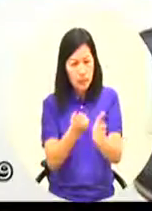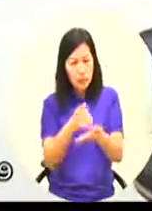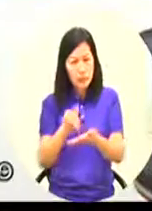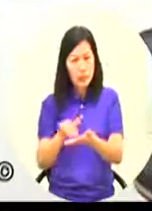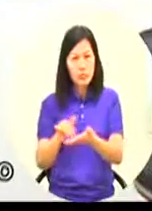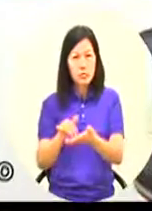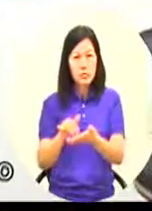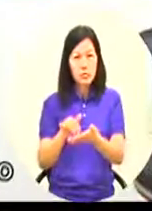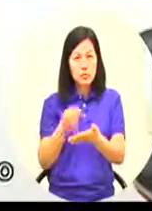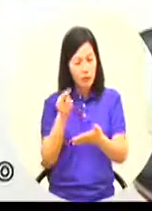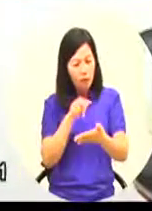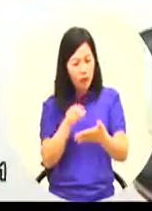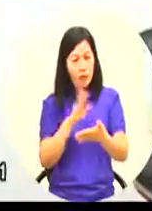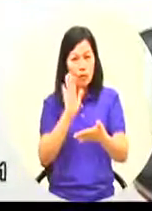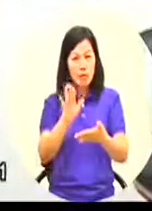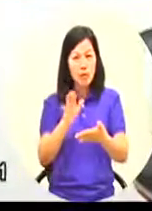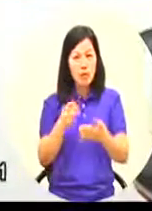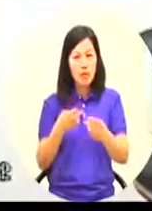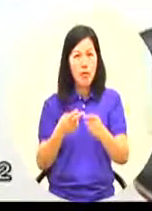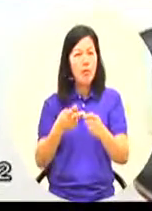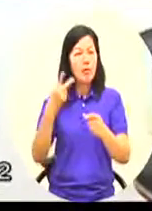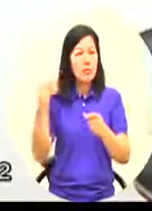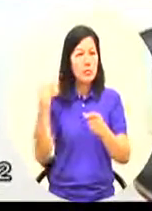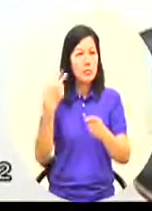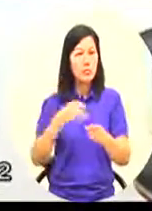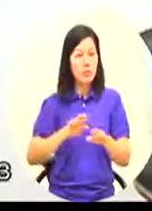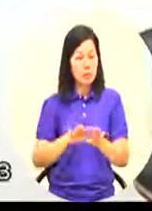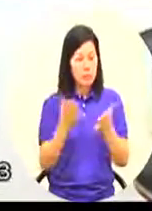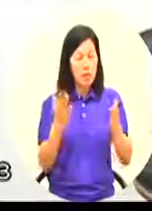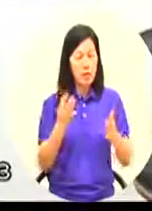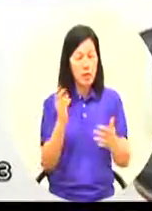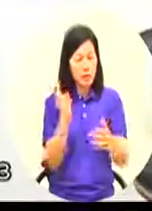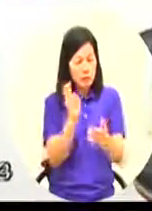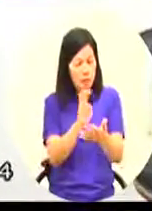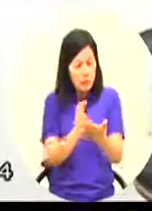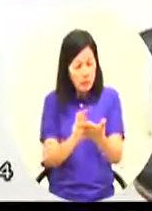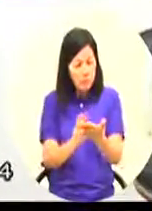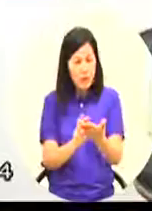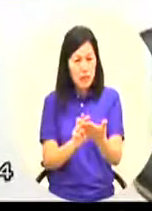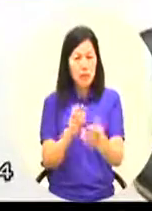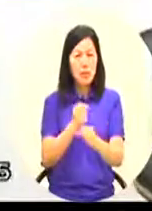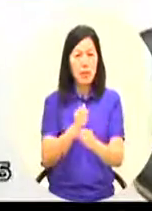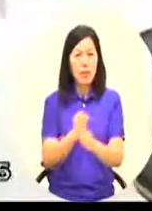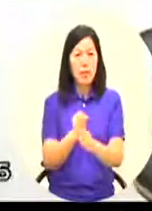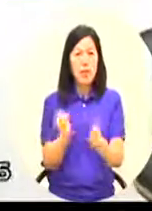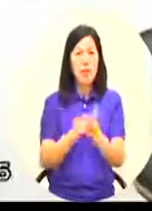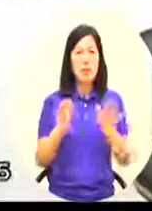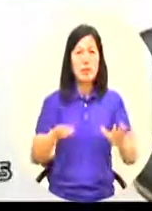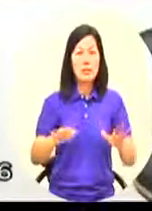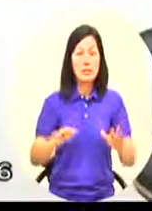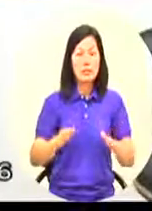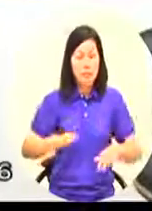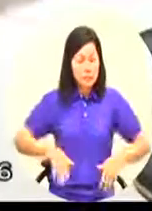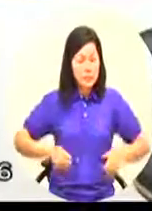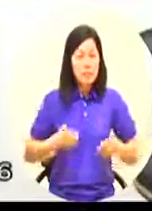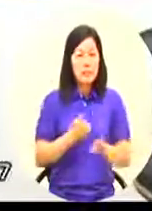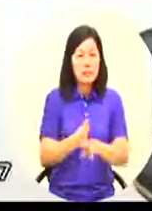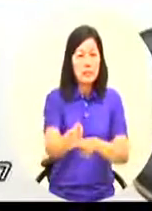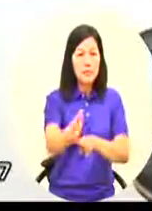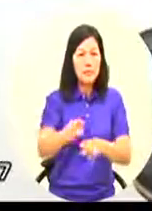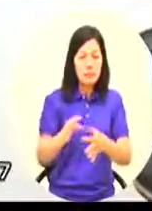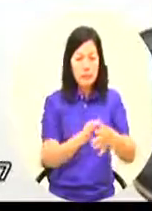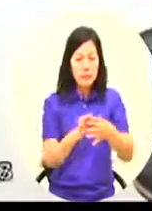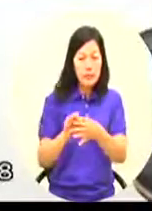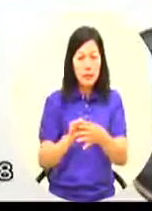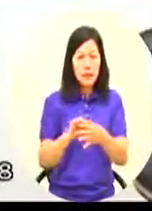是前年开始做，然后做到现在，我们把轻轨相关的，我行程里面